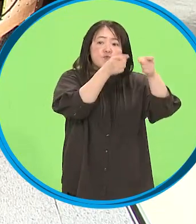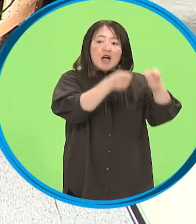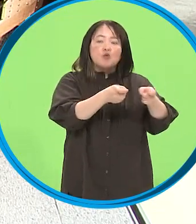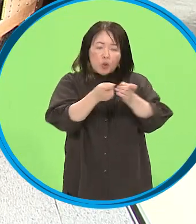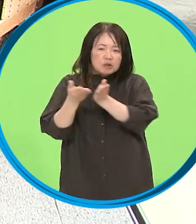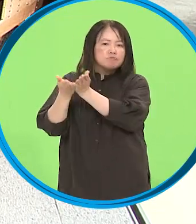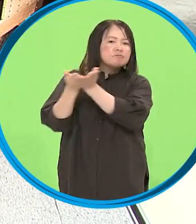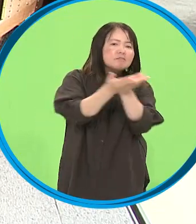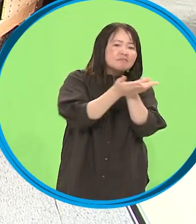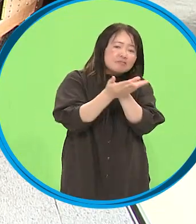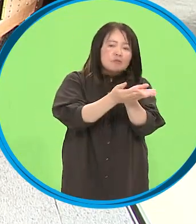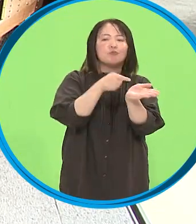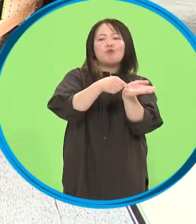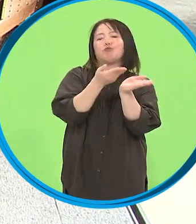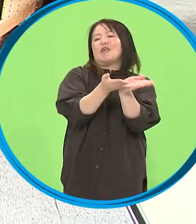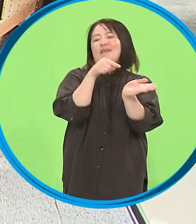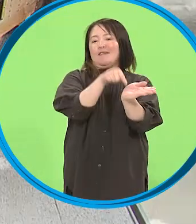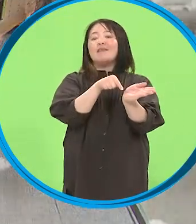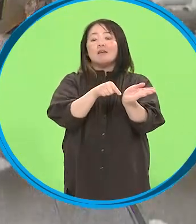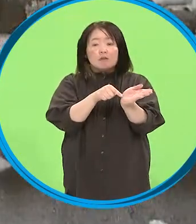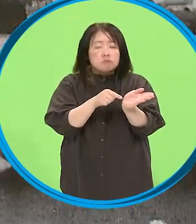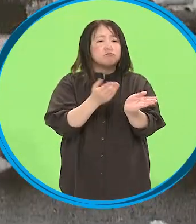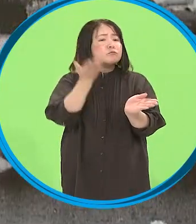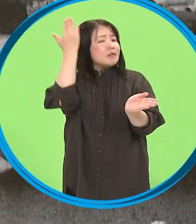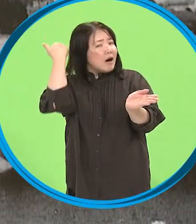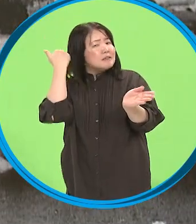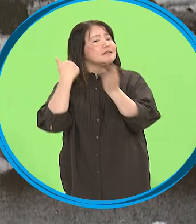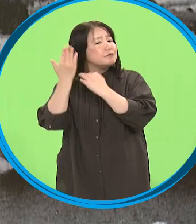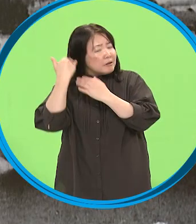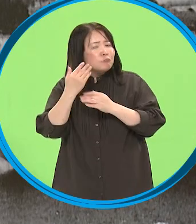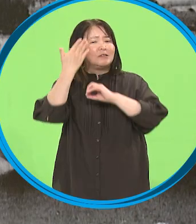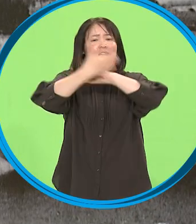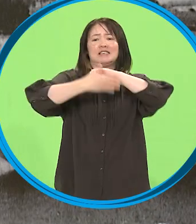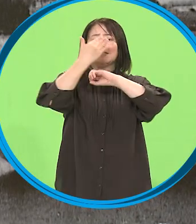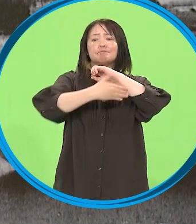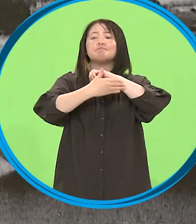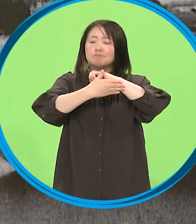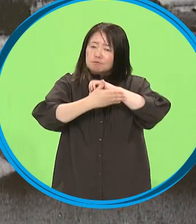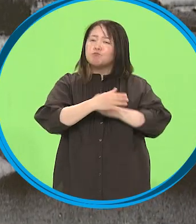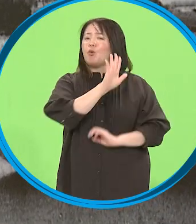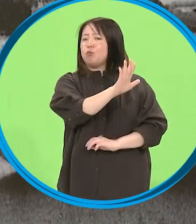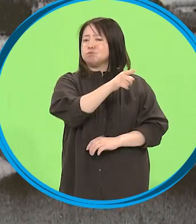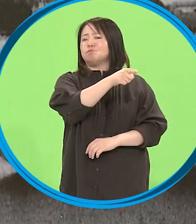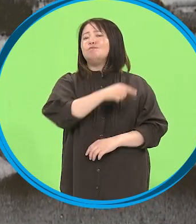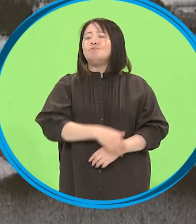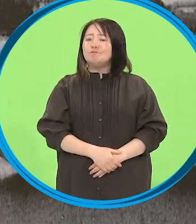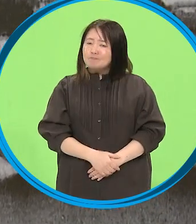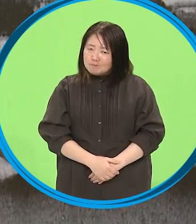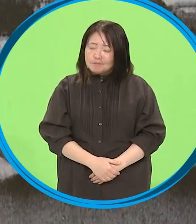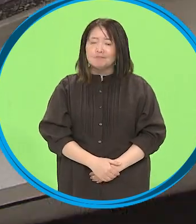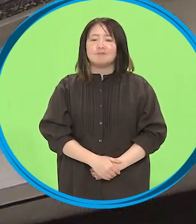さん入港していた船なんです。ここには当時の写真も残っているんですよ。